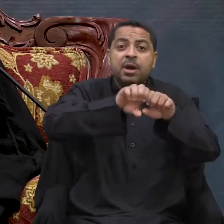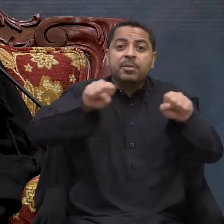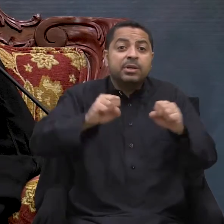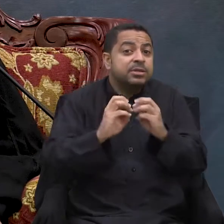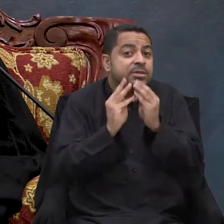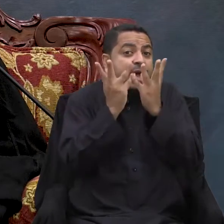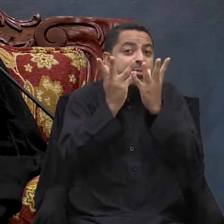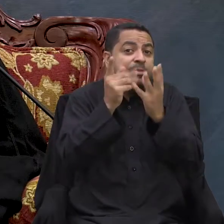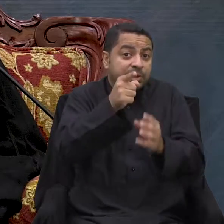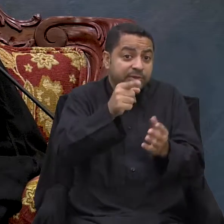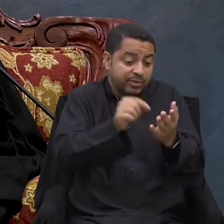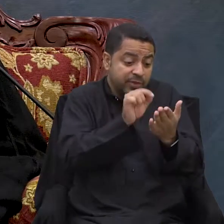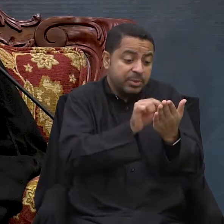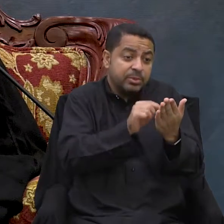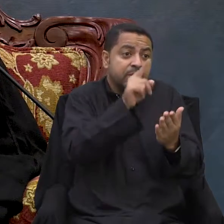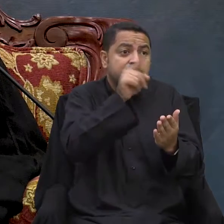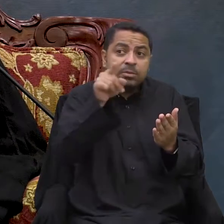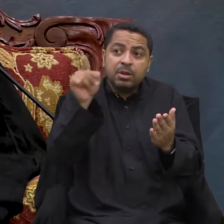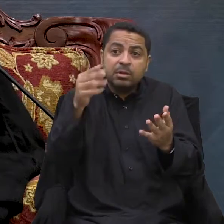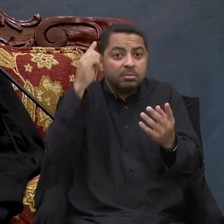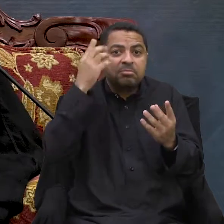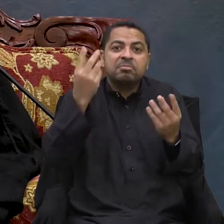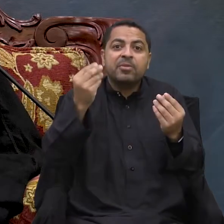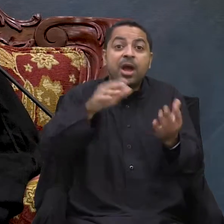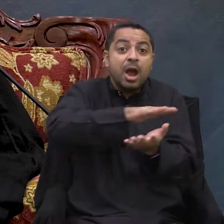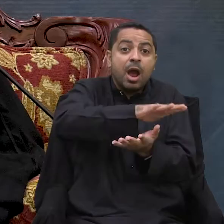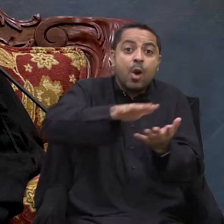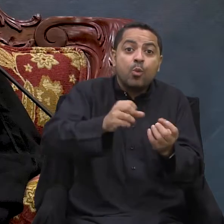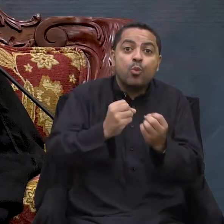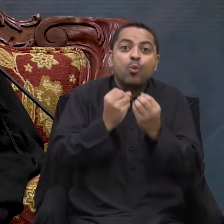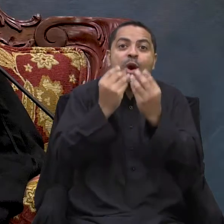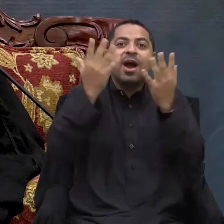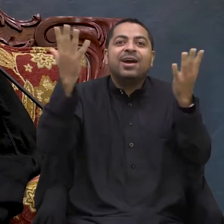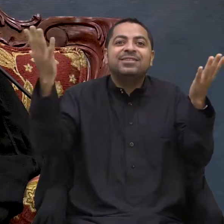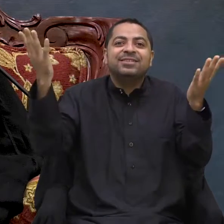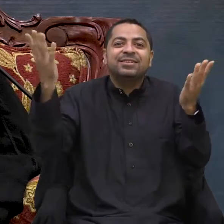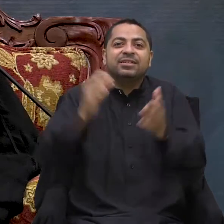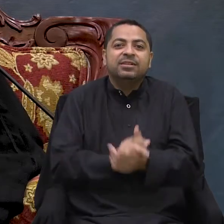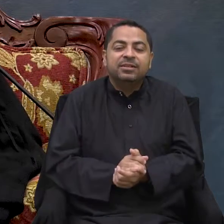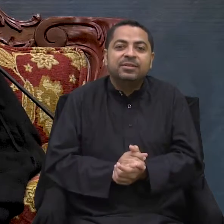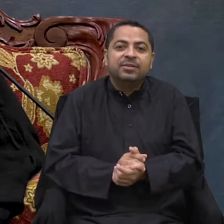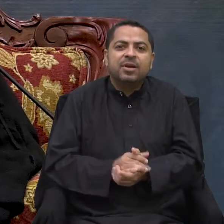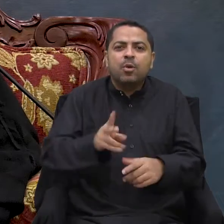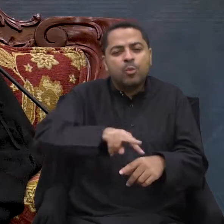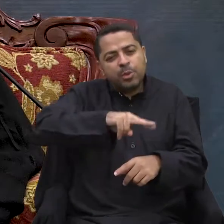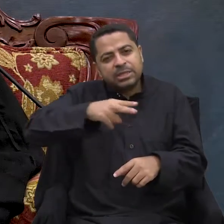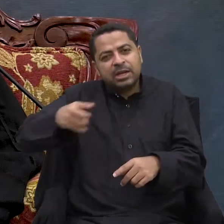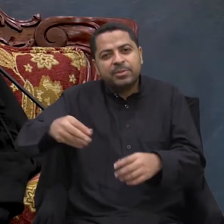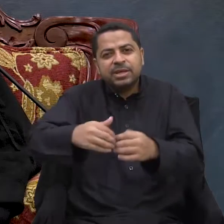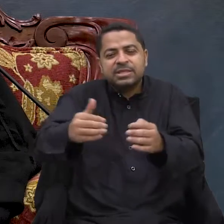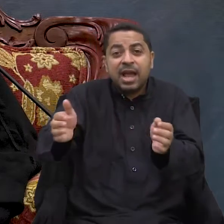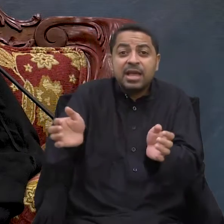لن تستطيع ذلك. لو أرادت جهات أو جماعات أن